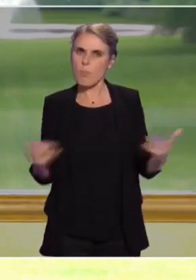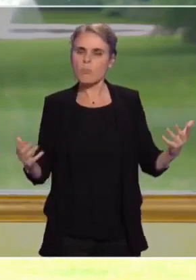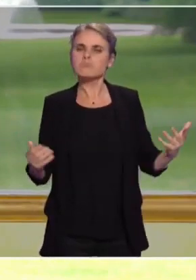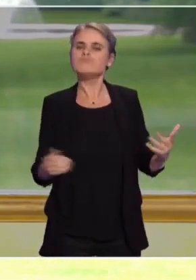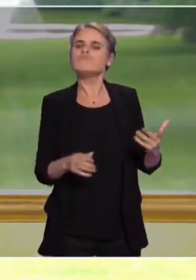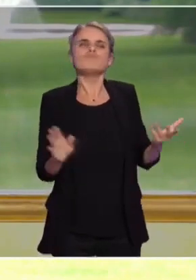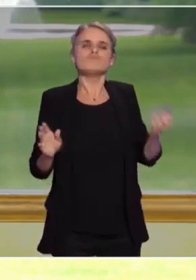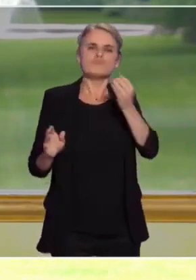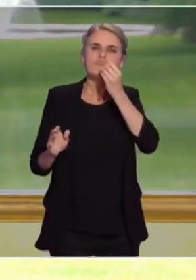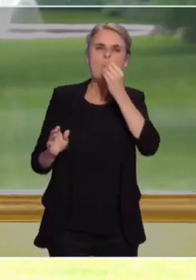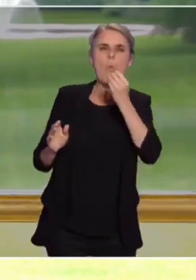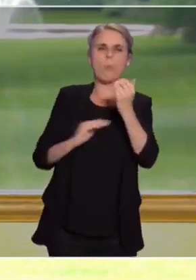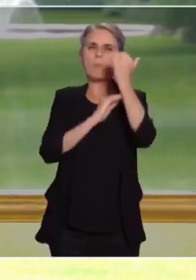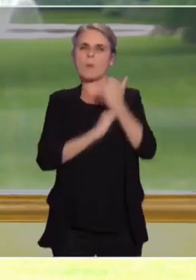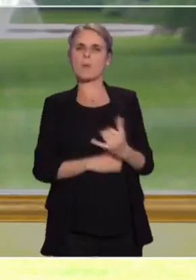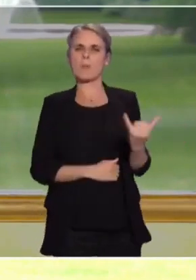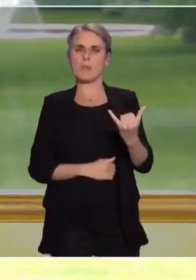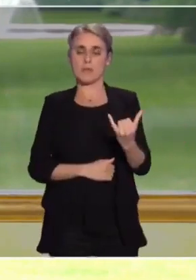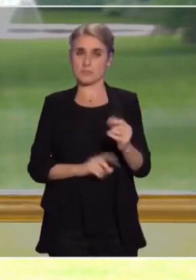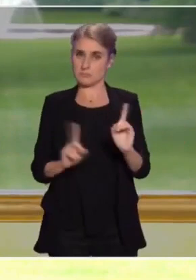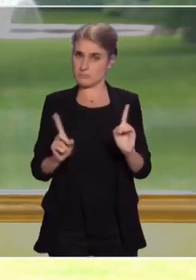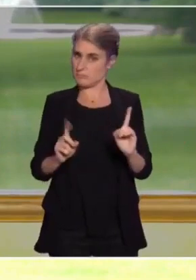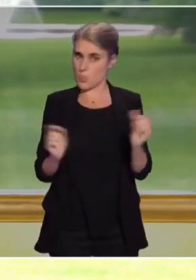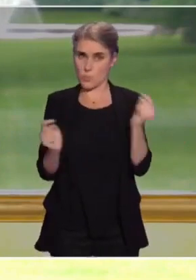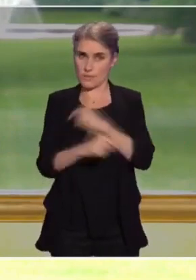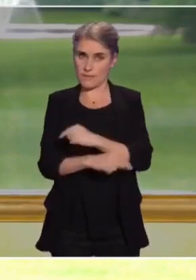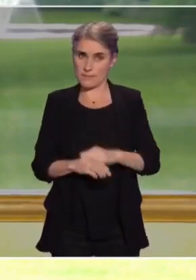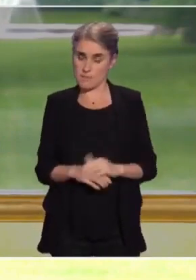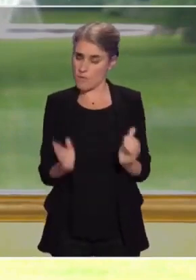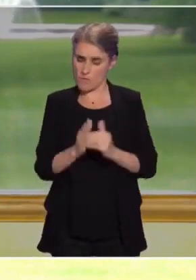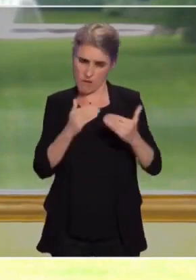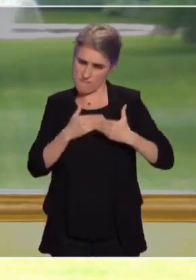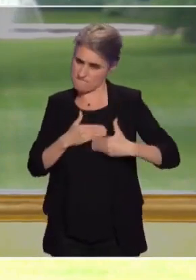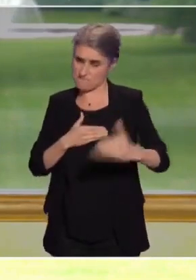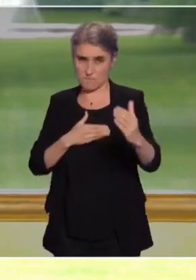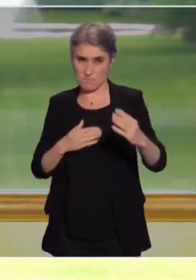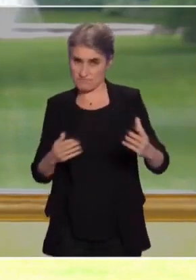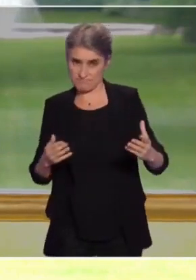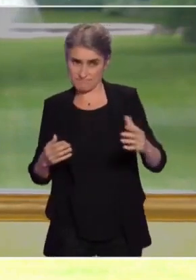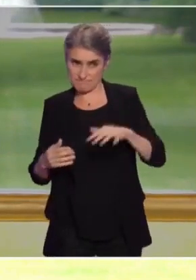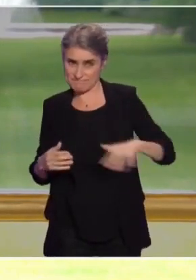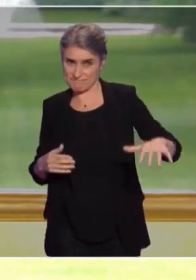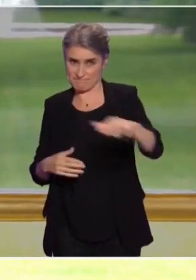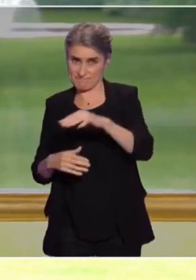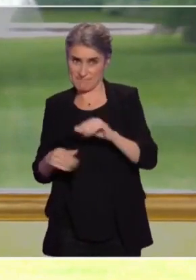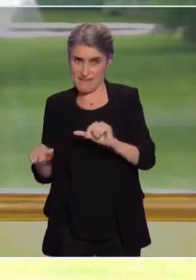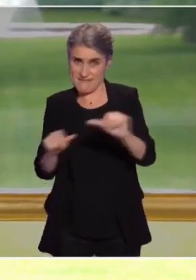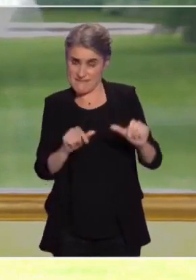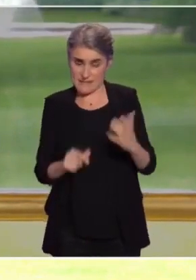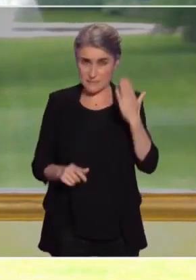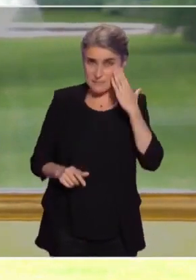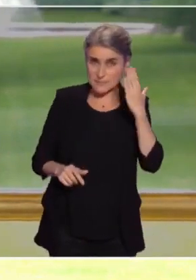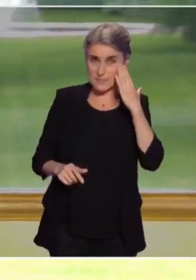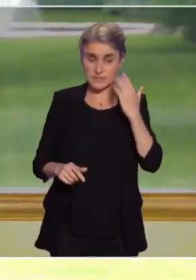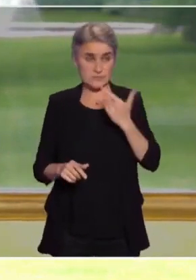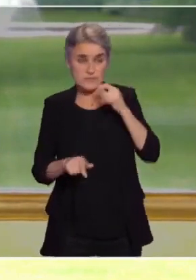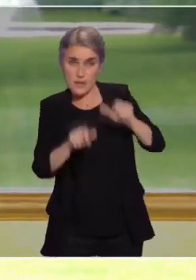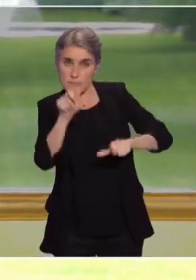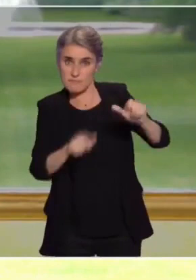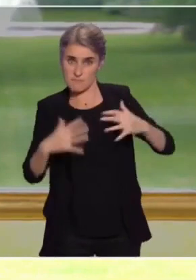lagarde il nous faudra pour longtemps encore vivre avec lui respecter les règles de distance